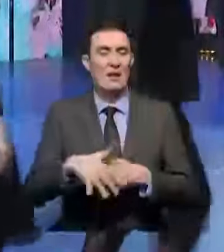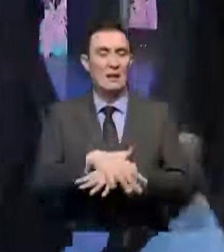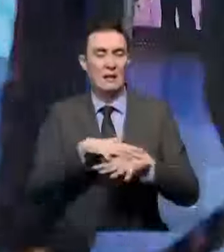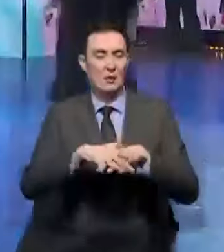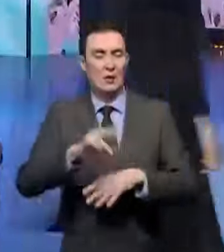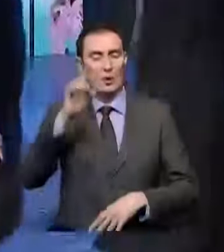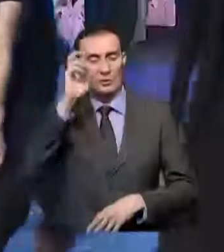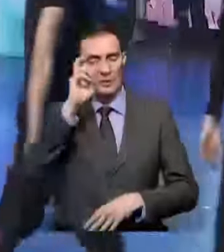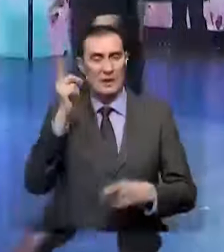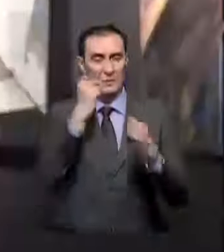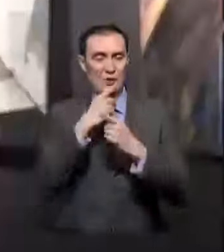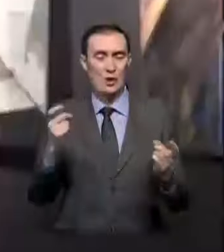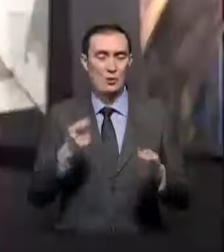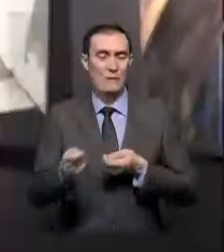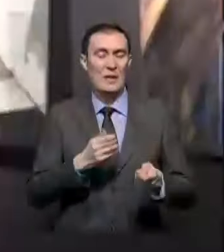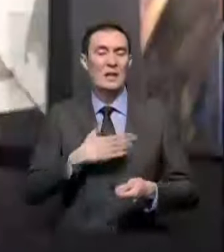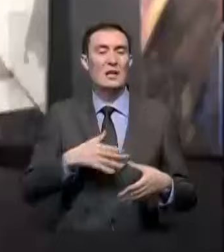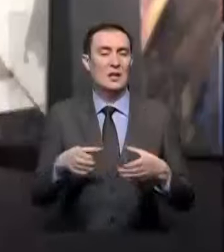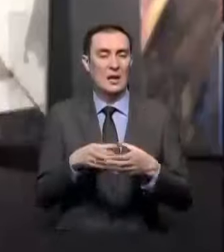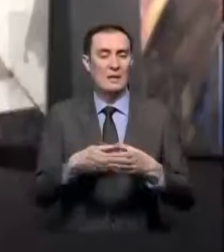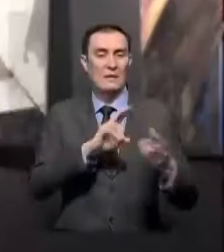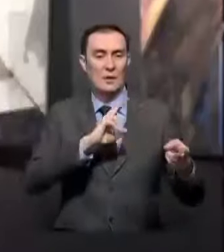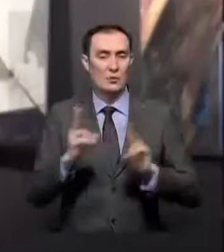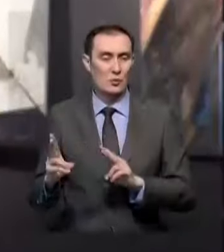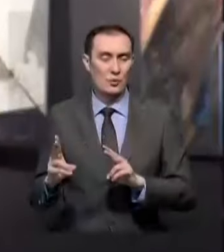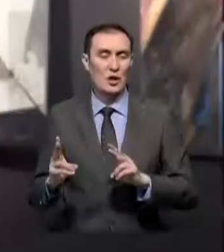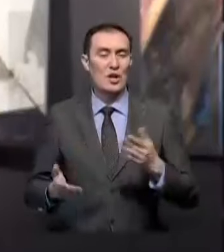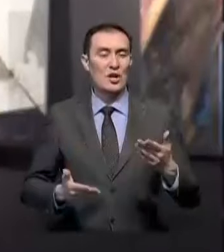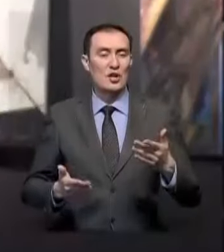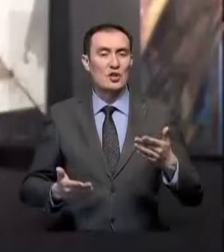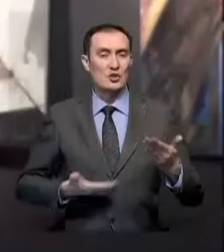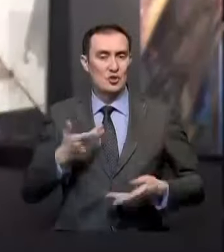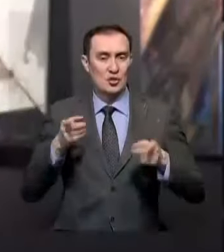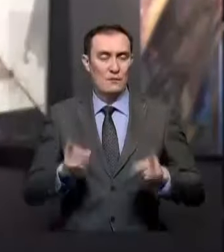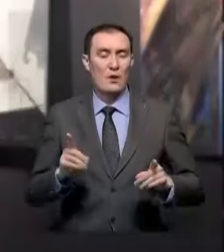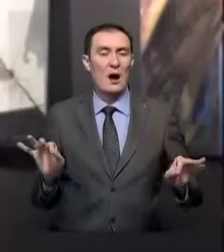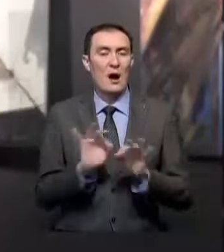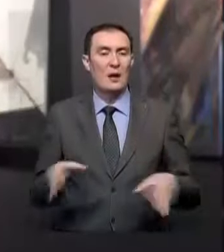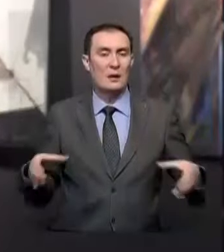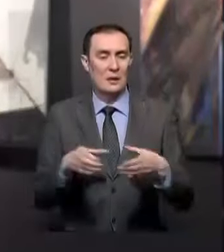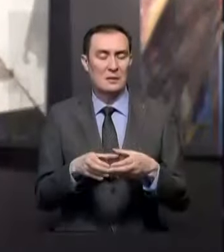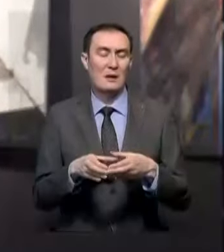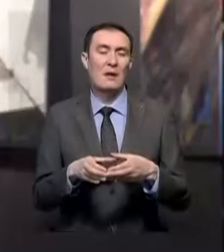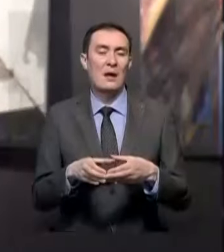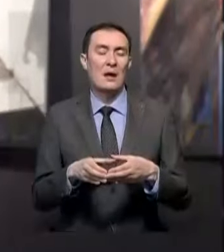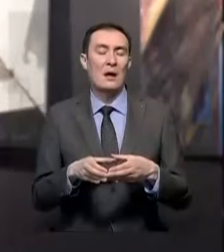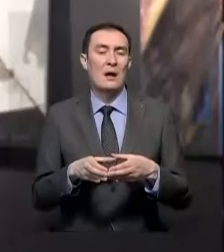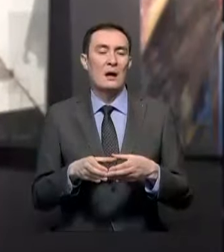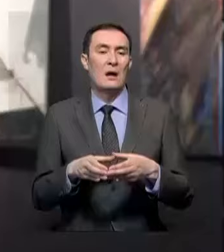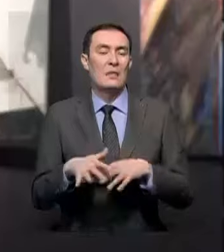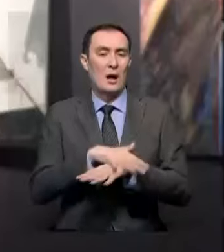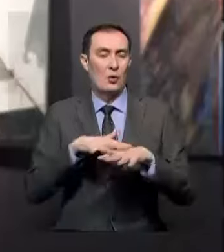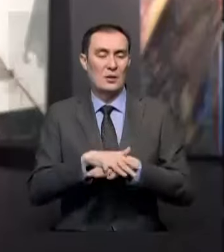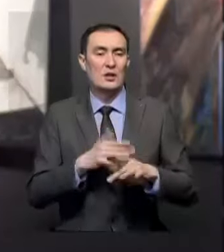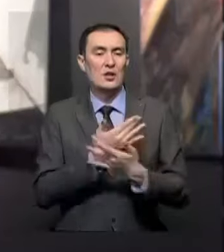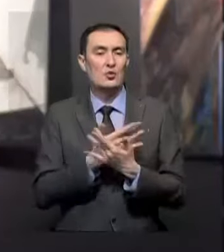страны, отмечают организаторы. Наш коллектив танцует под живой оркестр народных инструментов, ансамбль народных инструментов